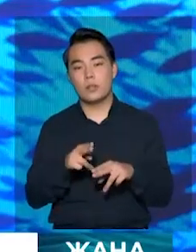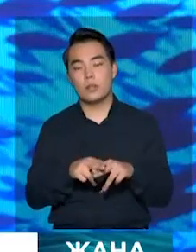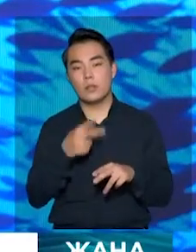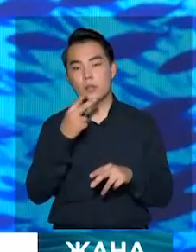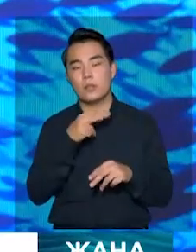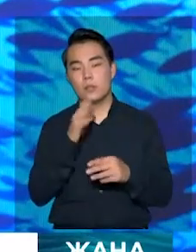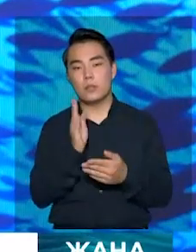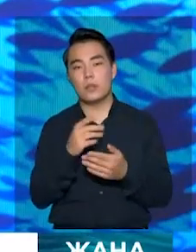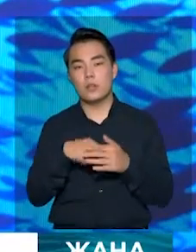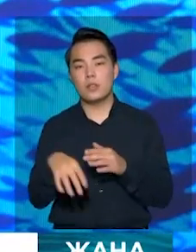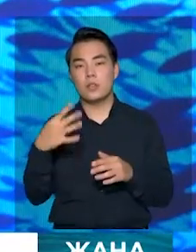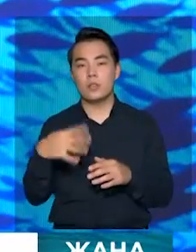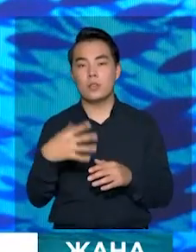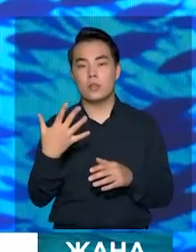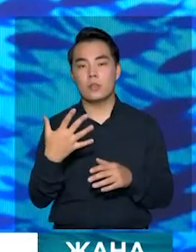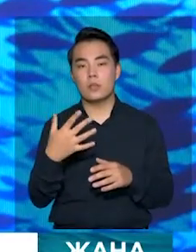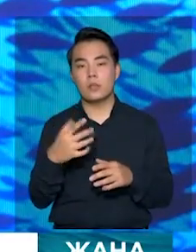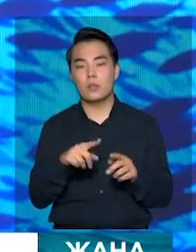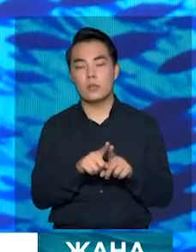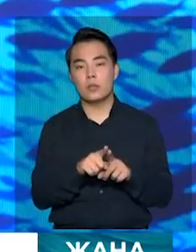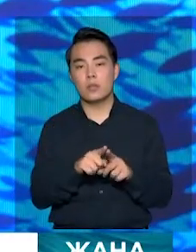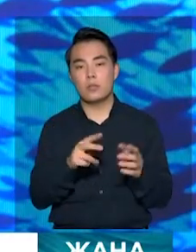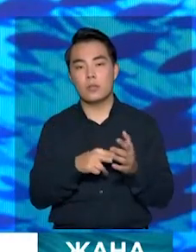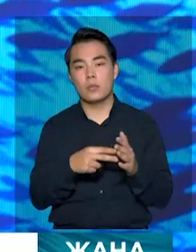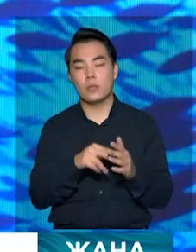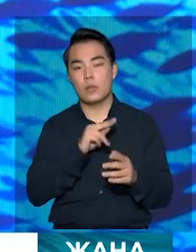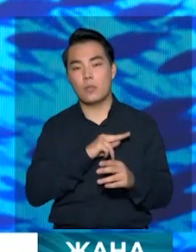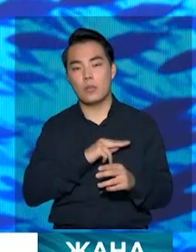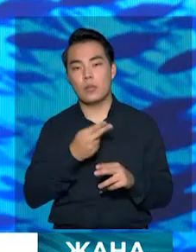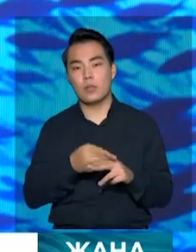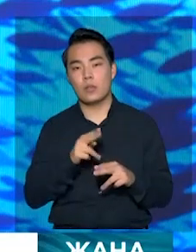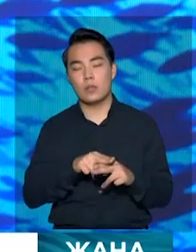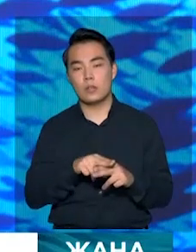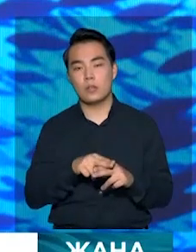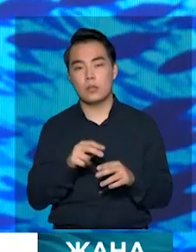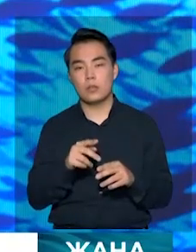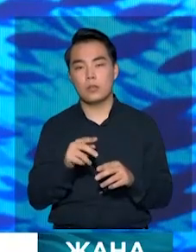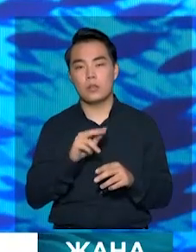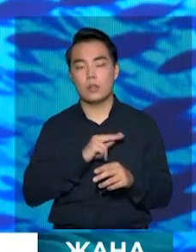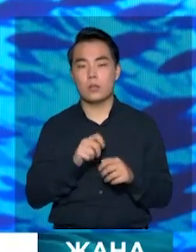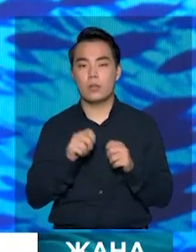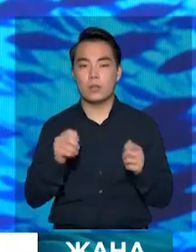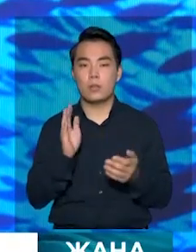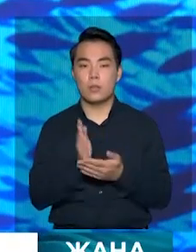таңда 47 жоба іске асырылуда балық шаруашылық саласында. Оның